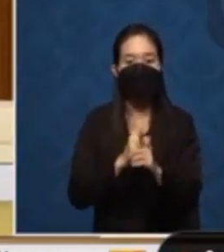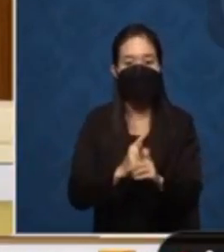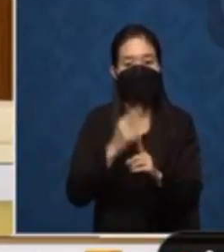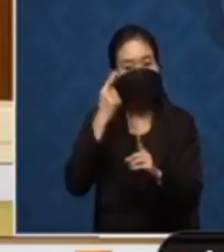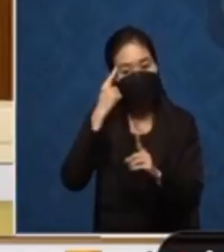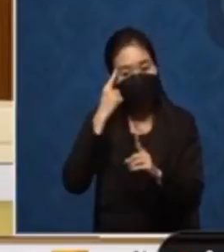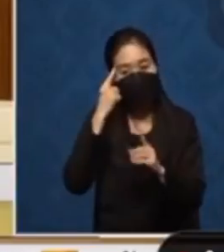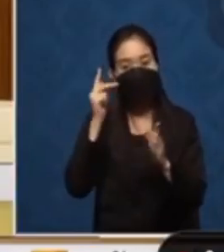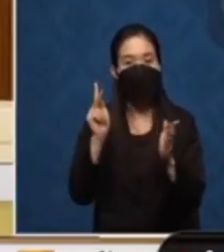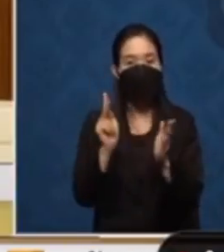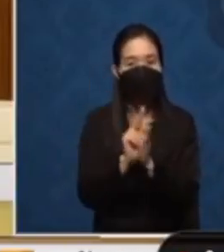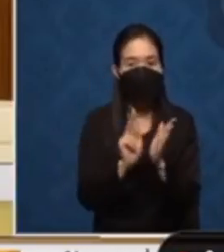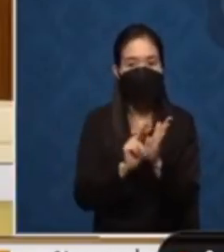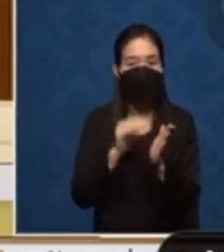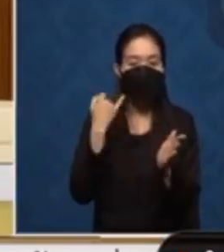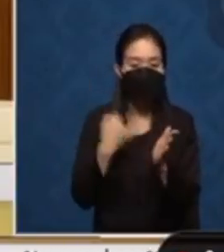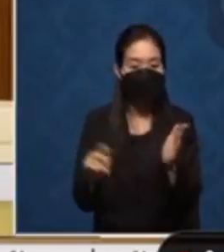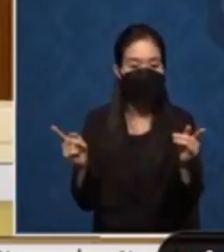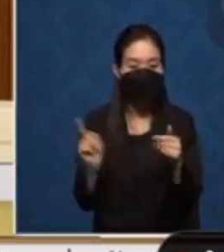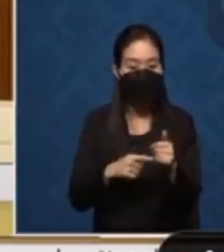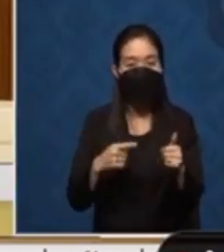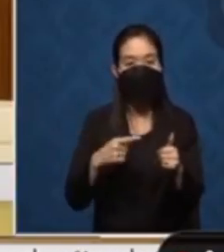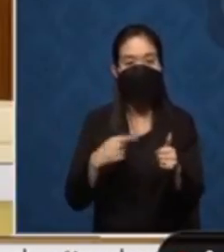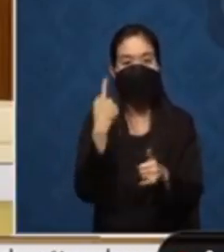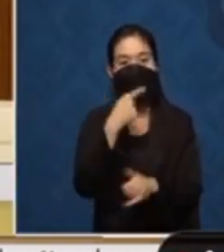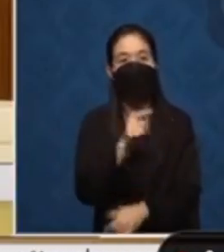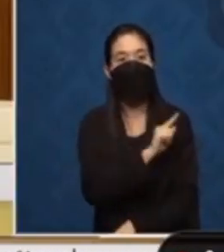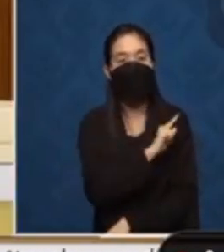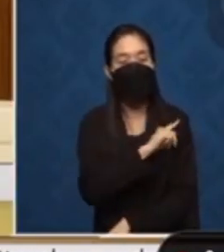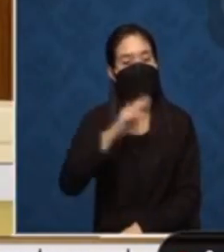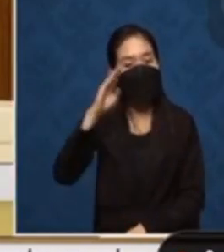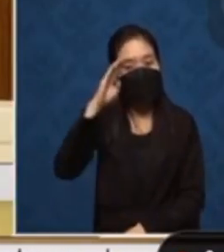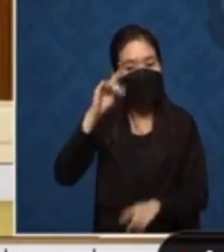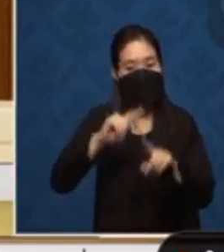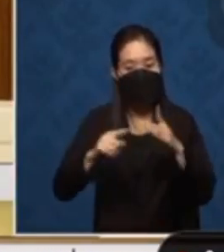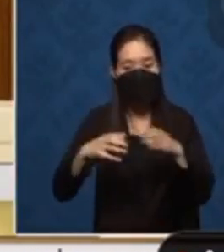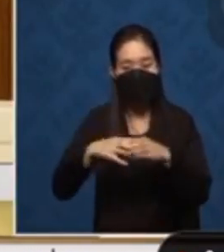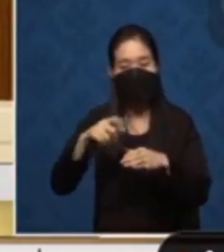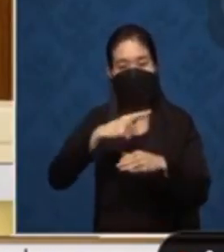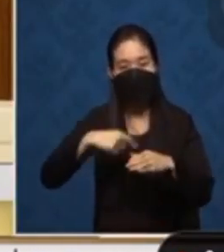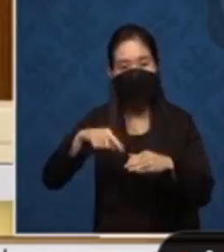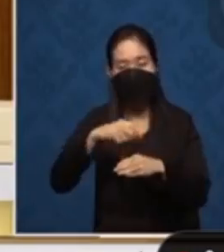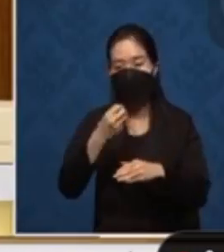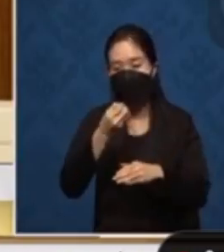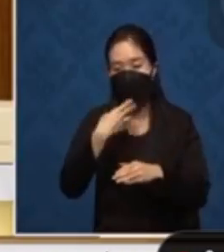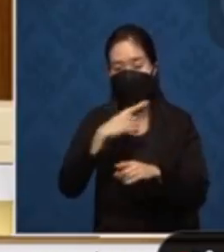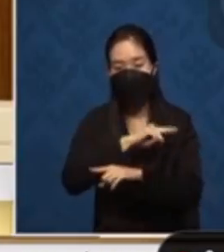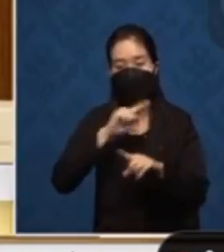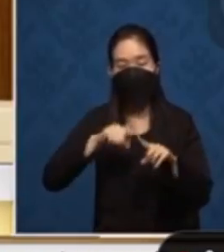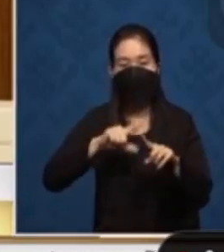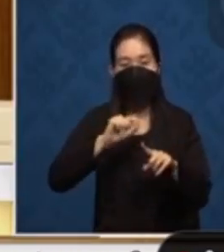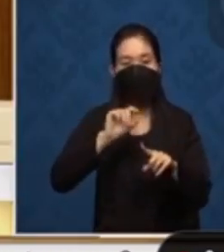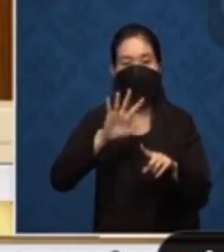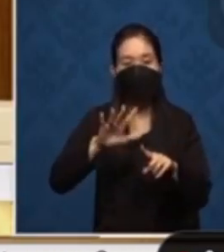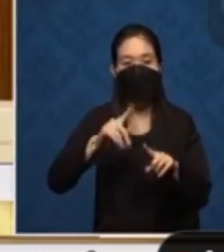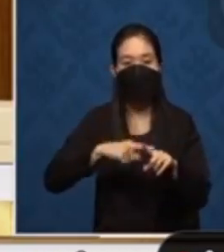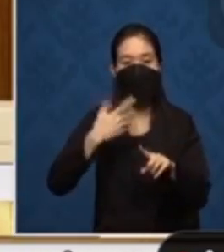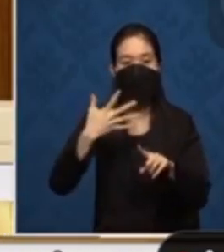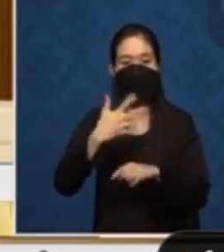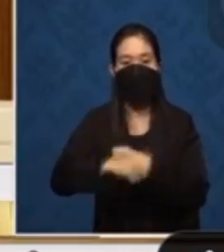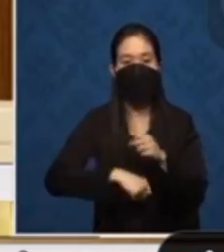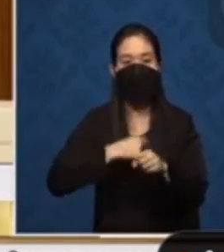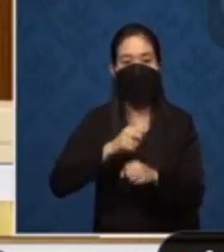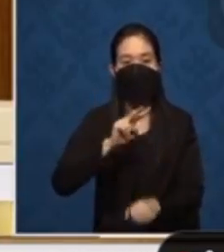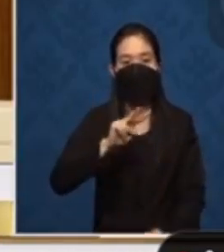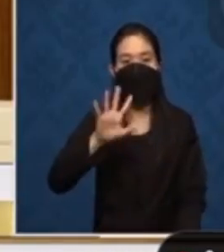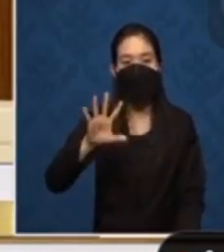ยเทาที่ทางกลมพธรรมนูลได้ทำสติติเอาไ้มีรายงานวาตั้งแต่วันท 25 พฤษภาคม 2557